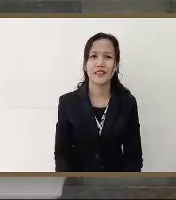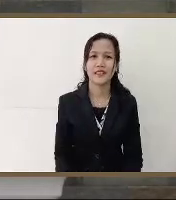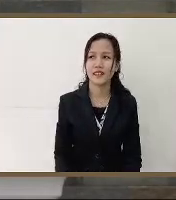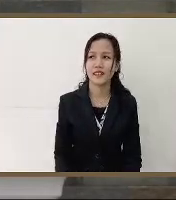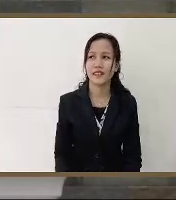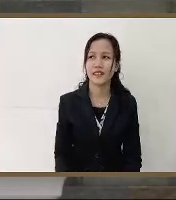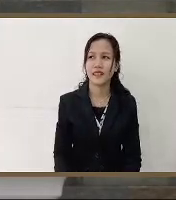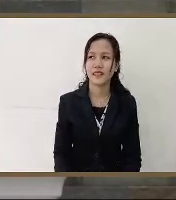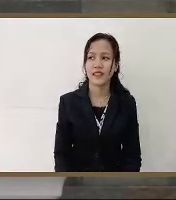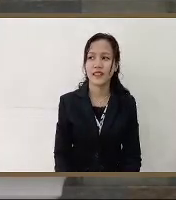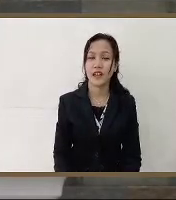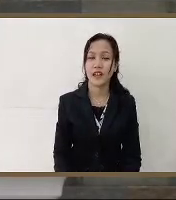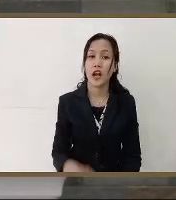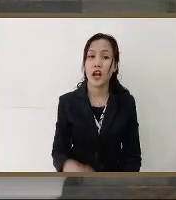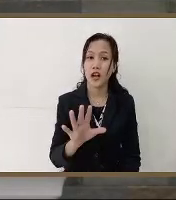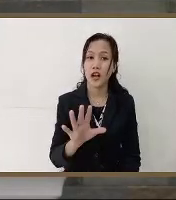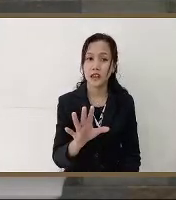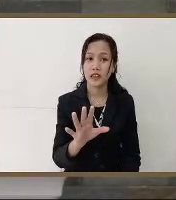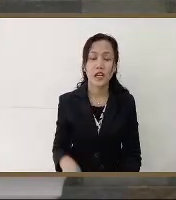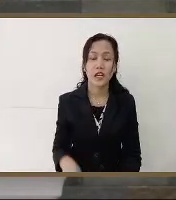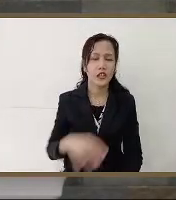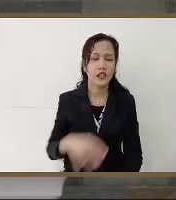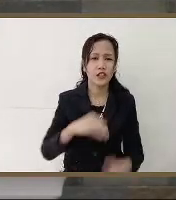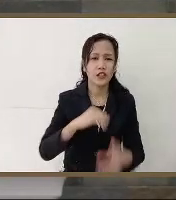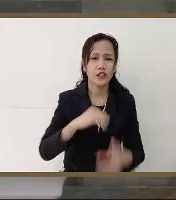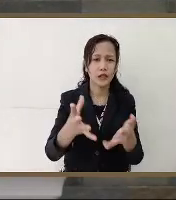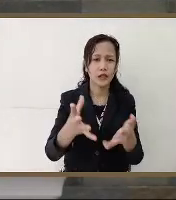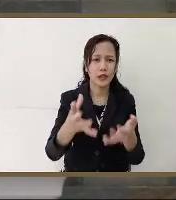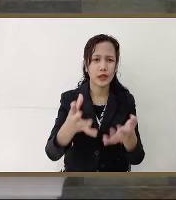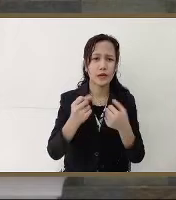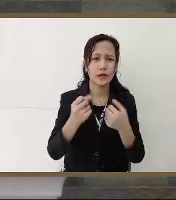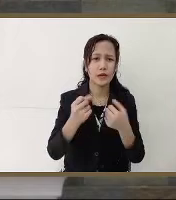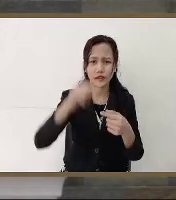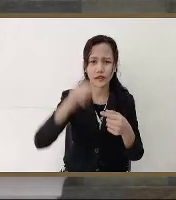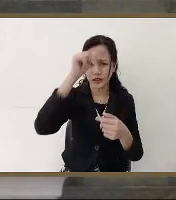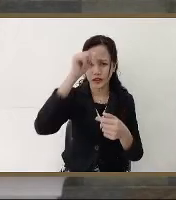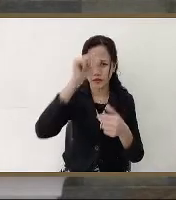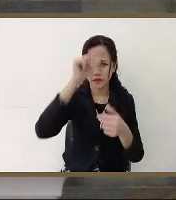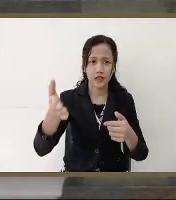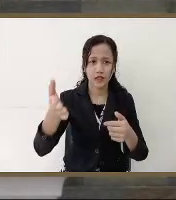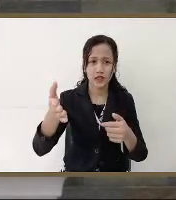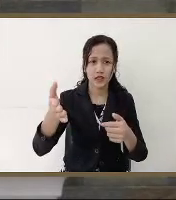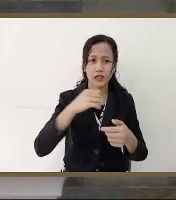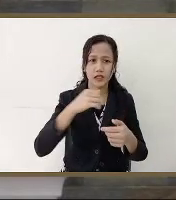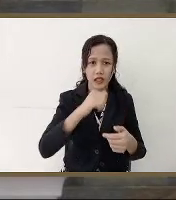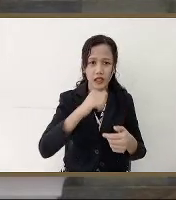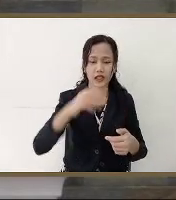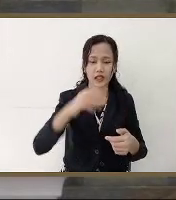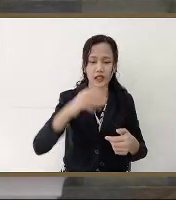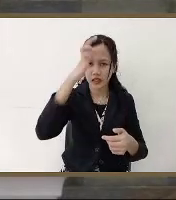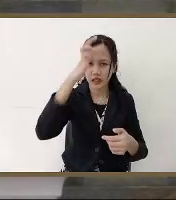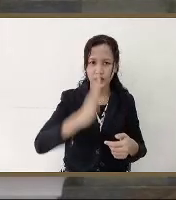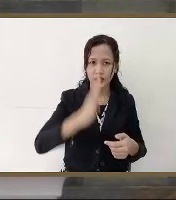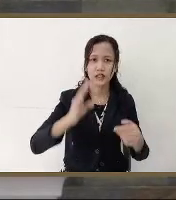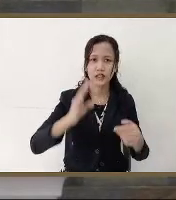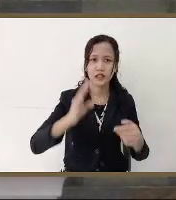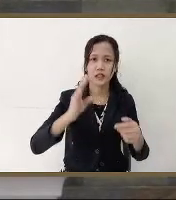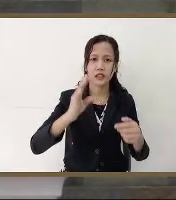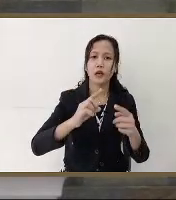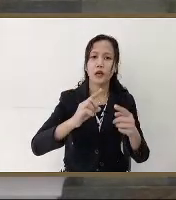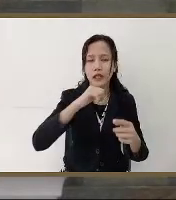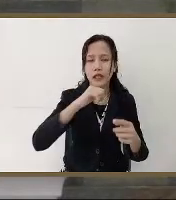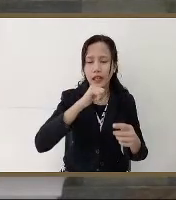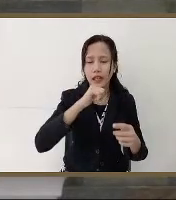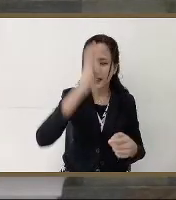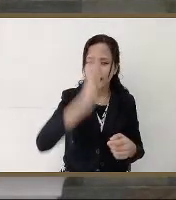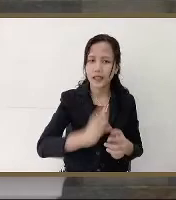makita nyo, gusto ko ipaalala sa bawat isa that it is not God who wanted them to have a king. Sila po ang may kagustuhan na